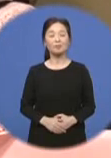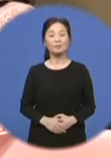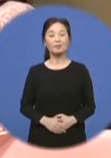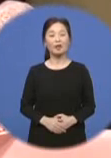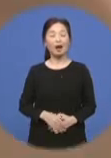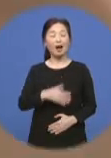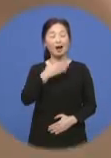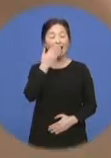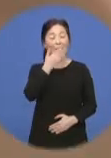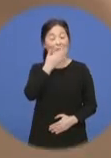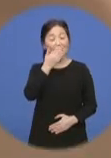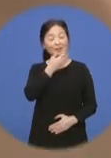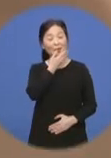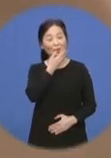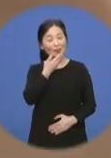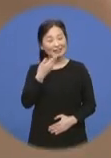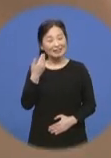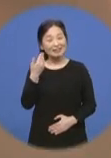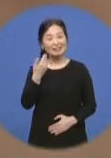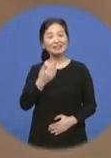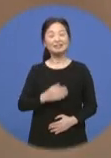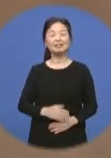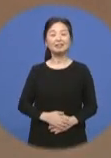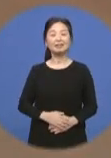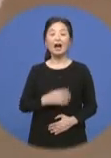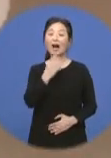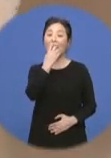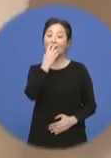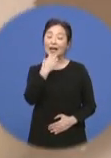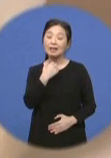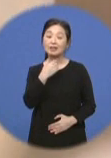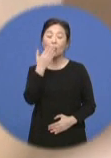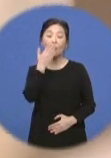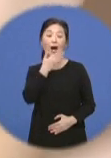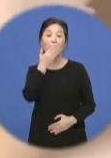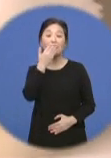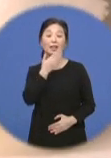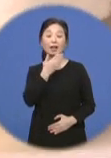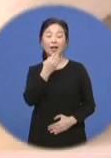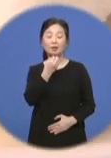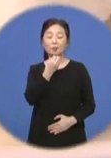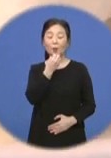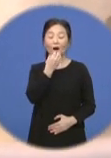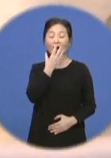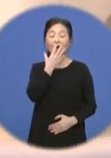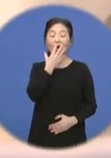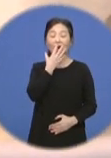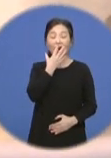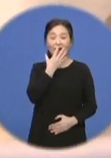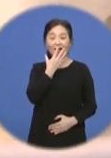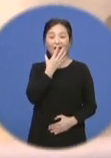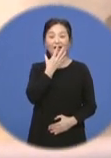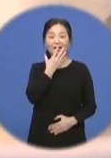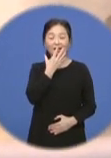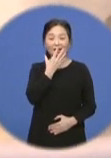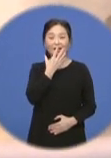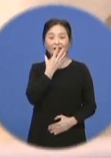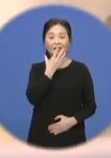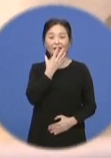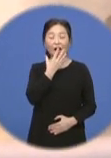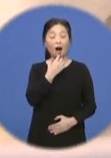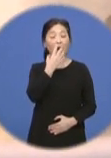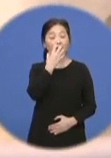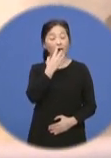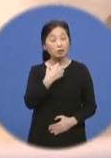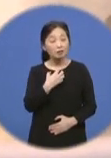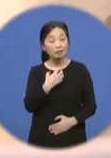うん、甘くて美味しいですね。柿の甘さが口の中にじわーっと広がって、柿ってこんな